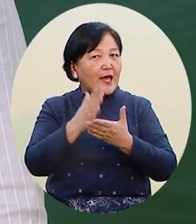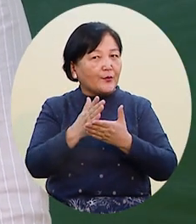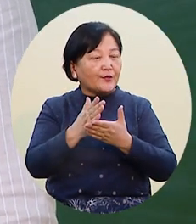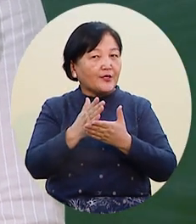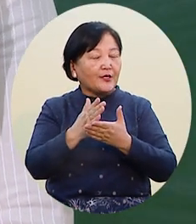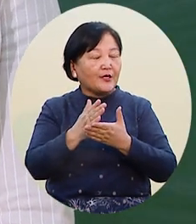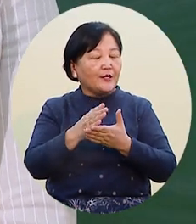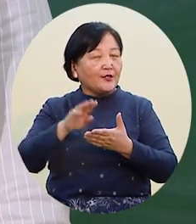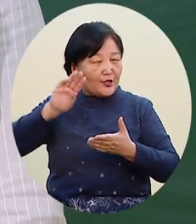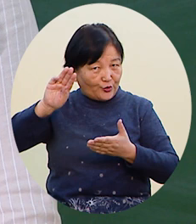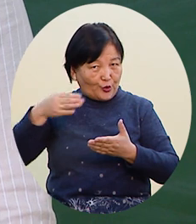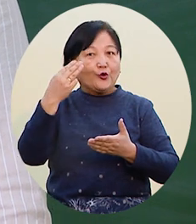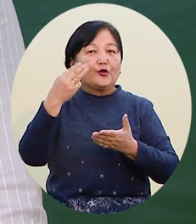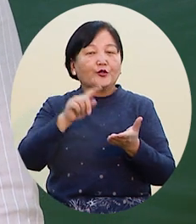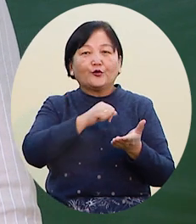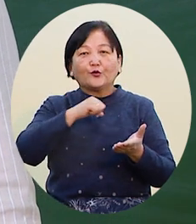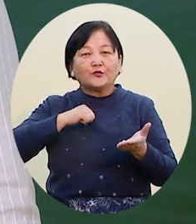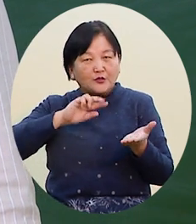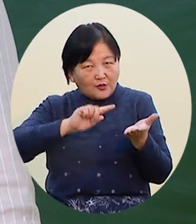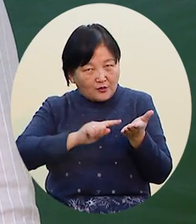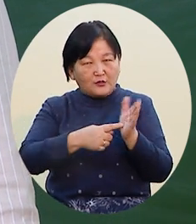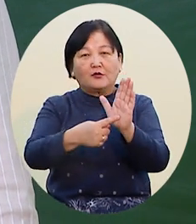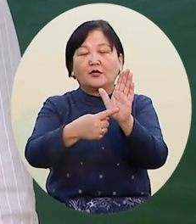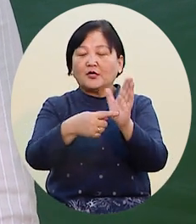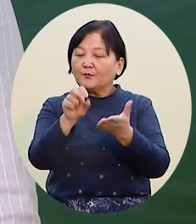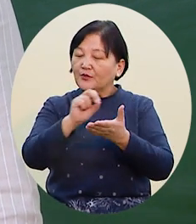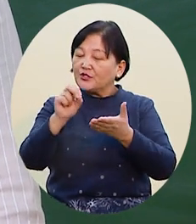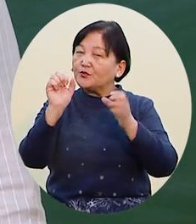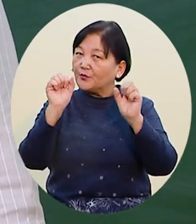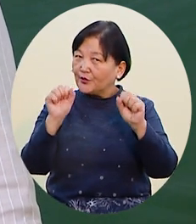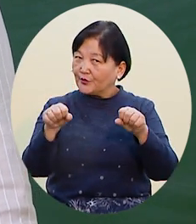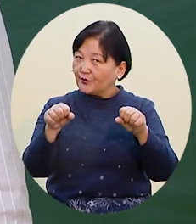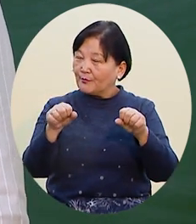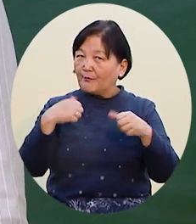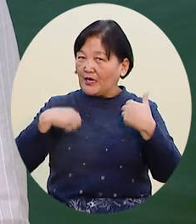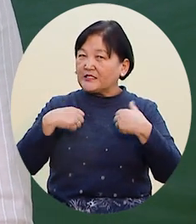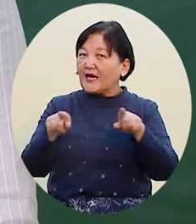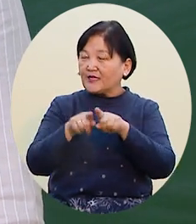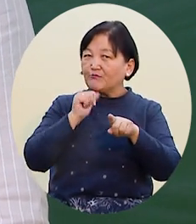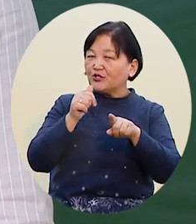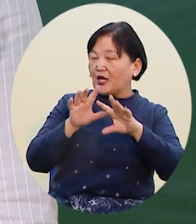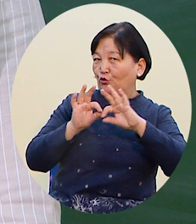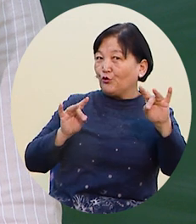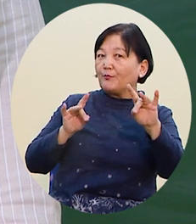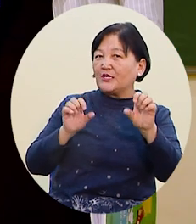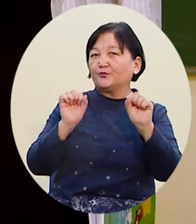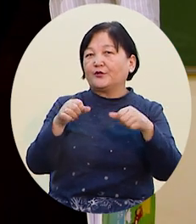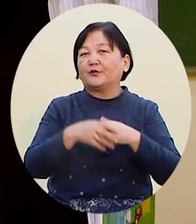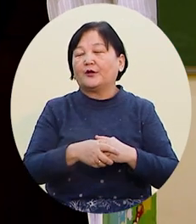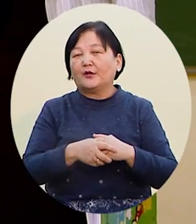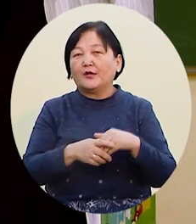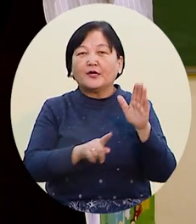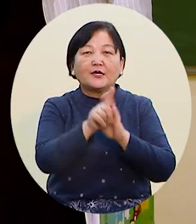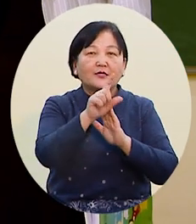хүрч болох вэ гэдгийг одоо өөрөөрөө бодож тунгаагаад бичсэн байж болно. Багшихаасаа өөр үжис болно. За эхлэл хэсэгт нь